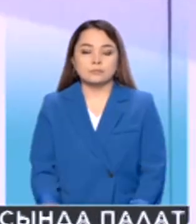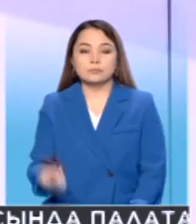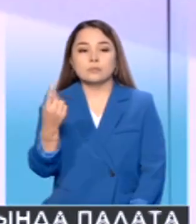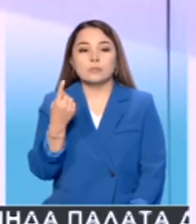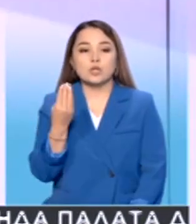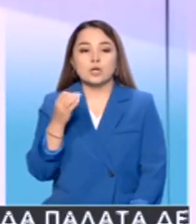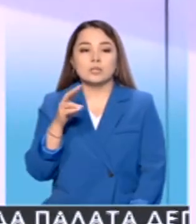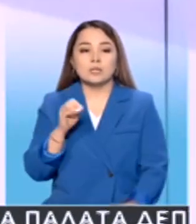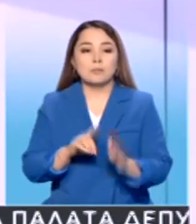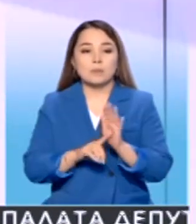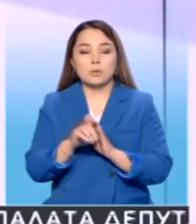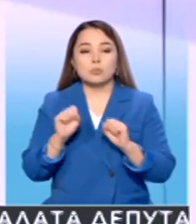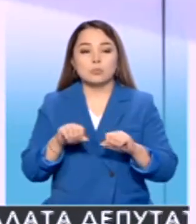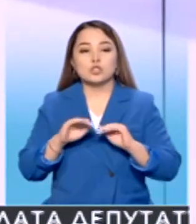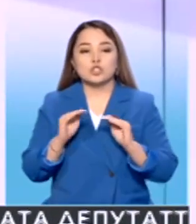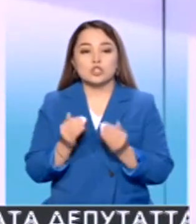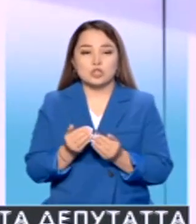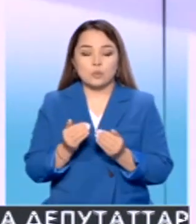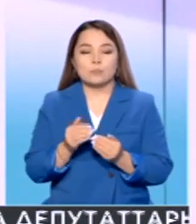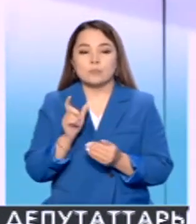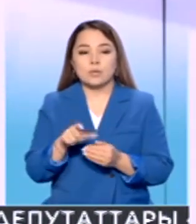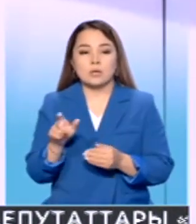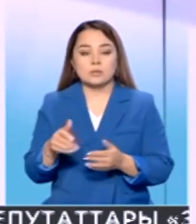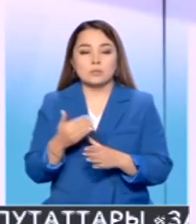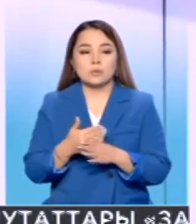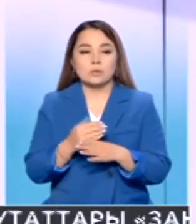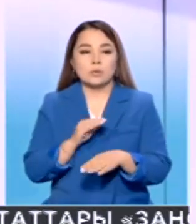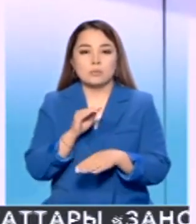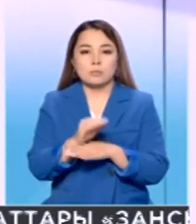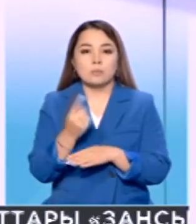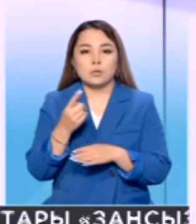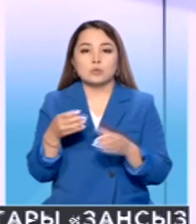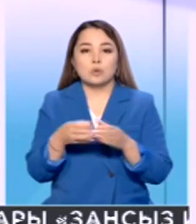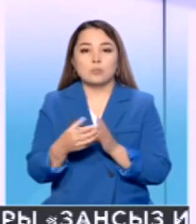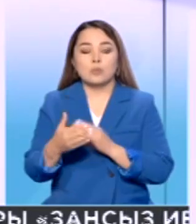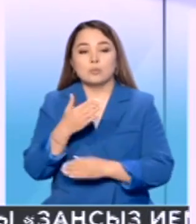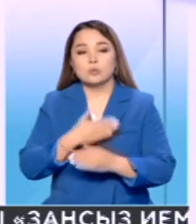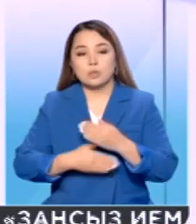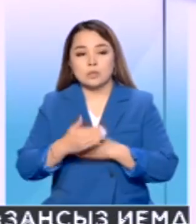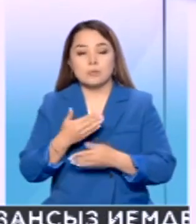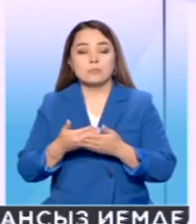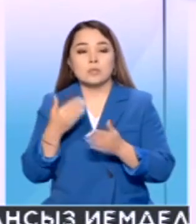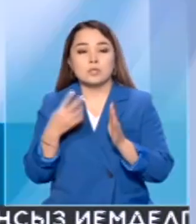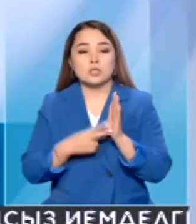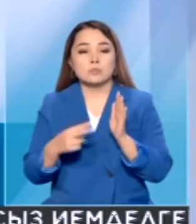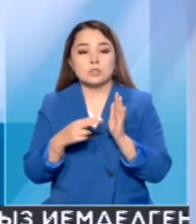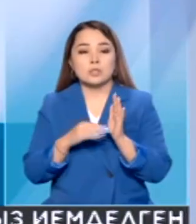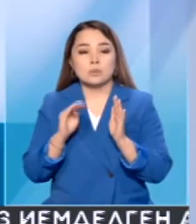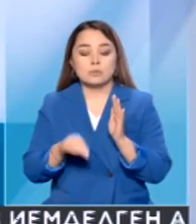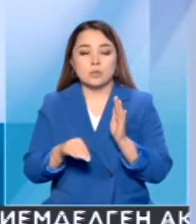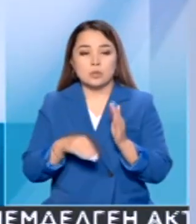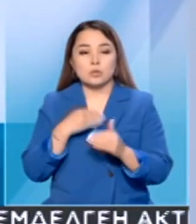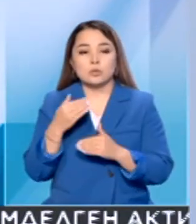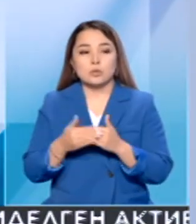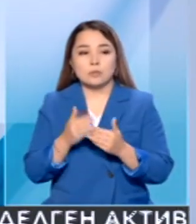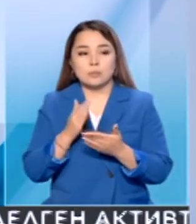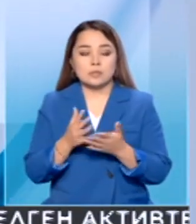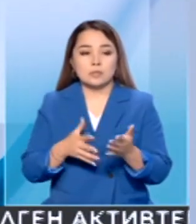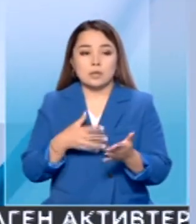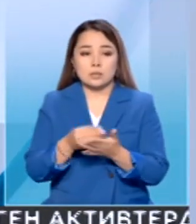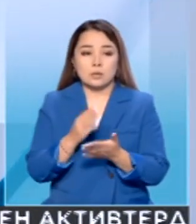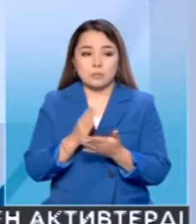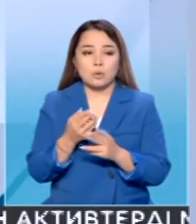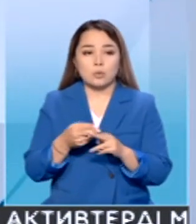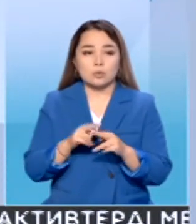Бірінші шілдеден бастап мүмкіндігі шектеулі жандардың жәрдемақысы өседі. Бірінші топтағы мүгедектер бұған дейін 77 мың теңге төңірегінде жәрдемақы алса,